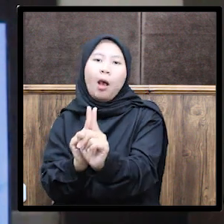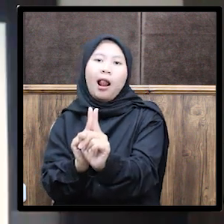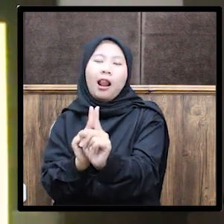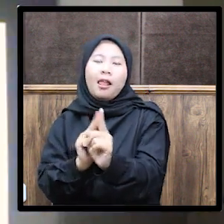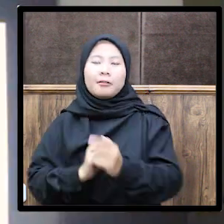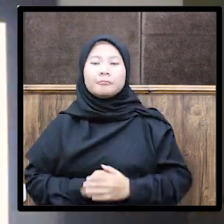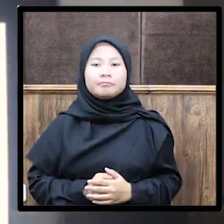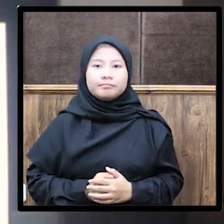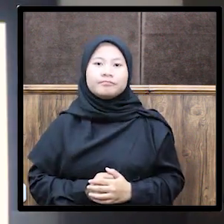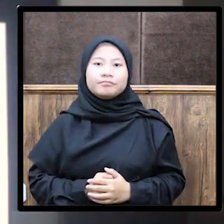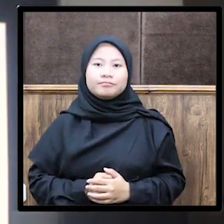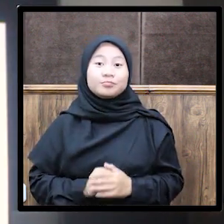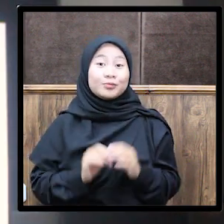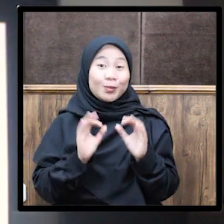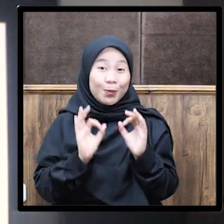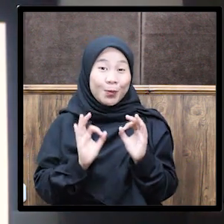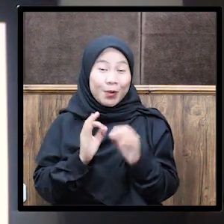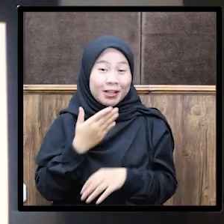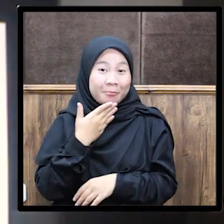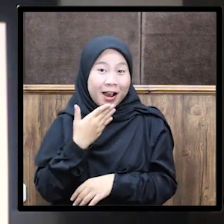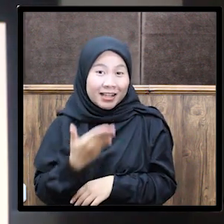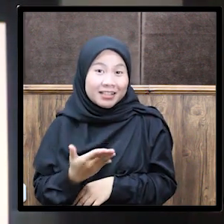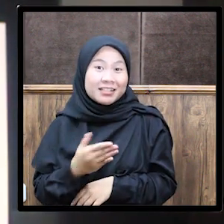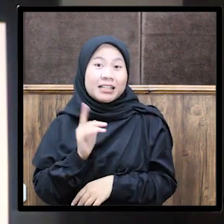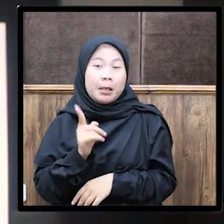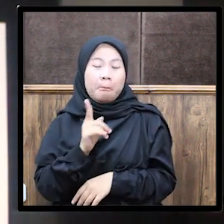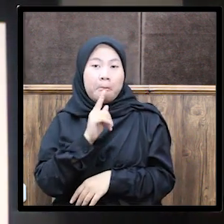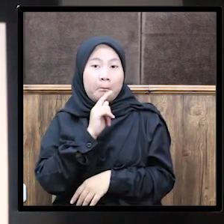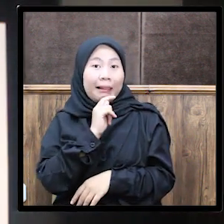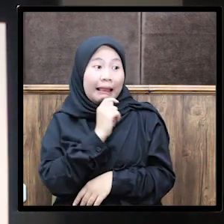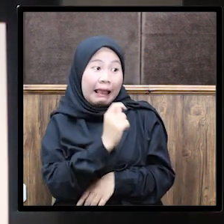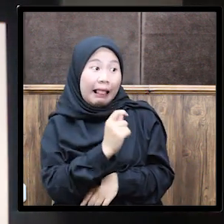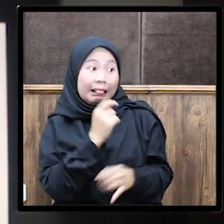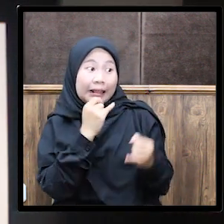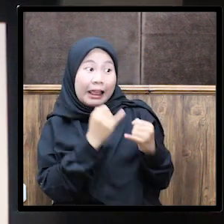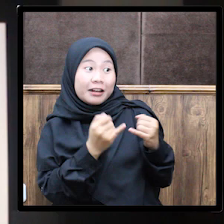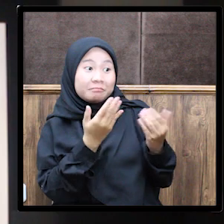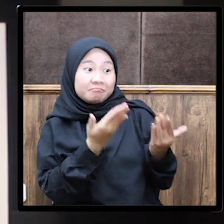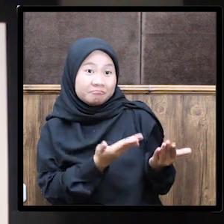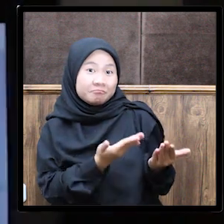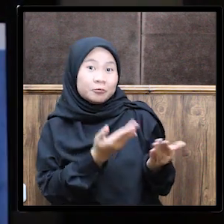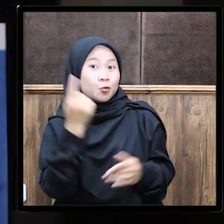Ya, baik, terima kasih. Pertanyaan terakhir nih untuk Mbak Rani dan Pak